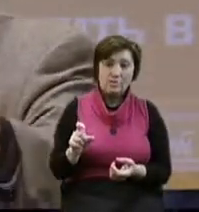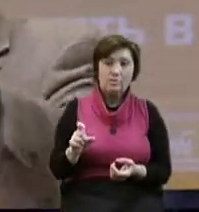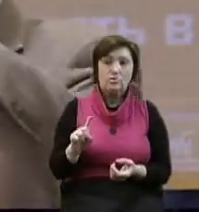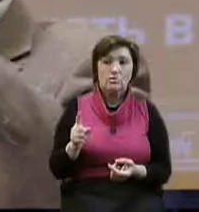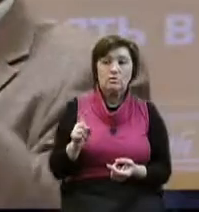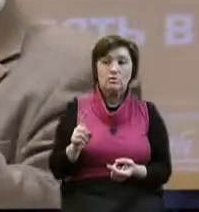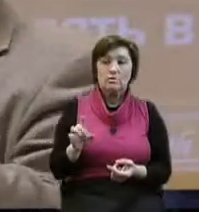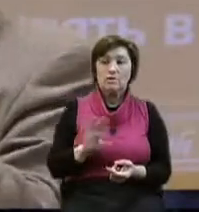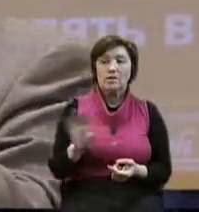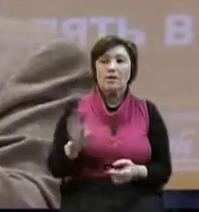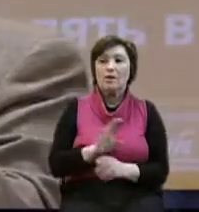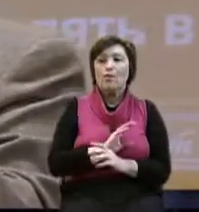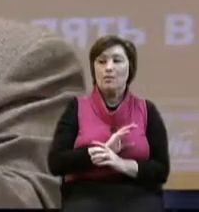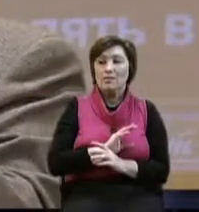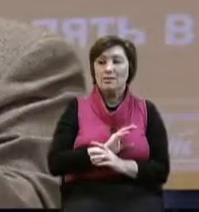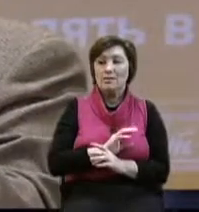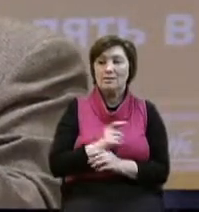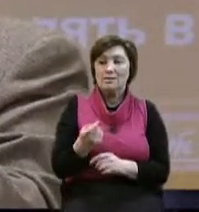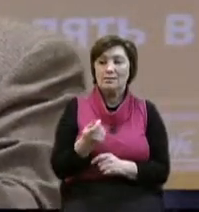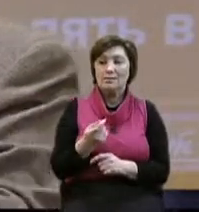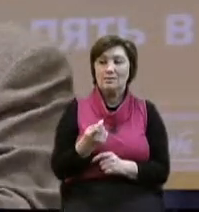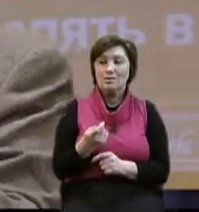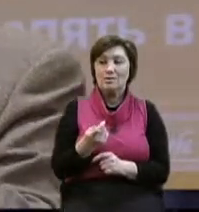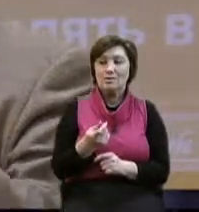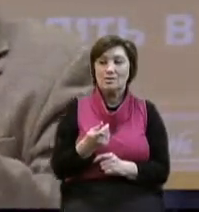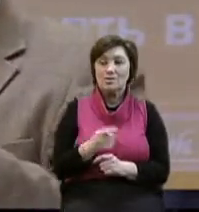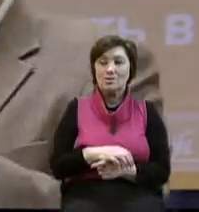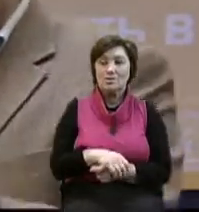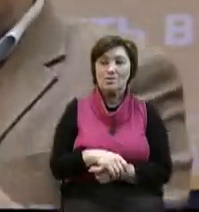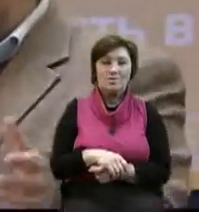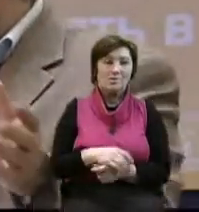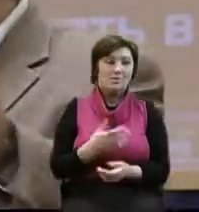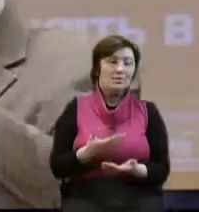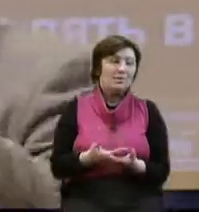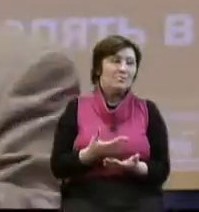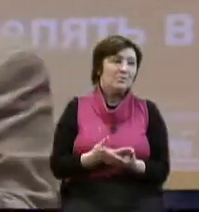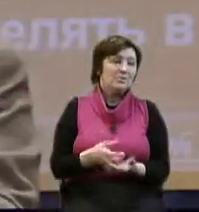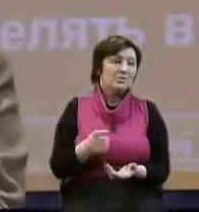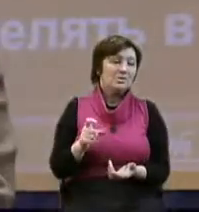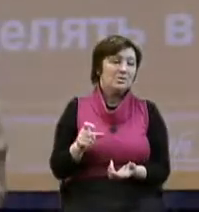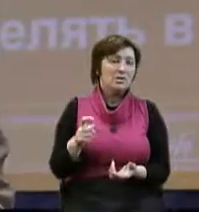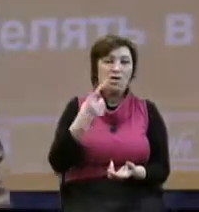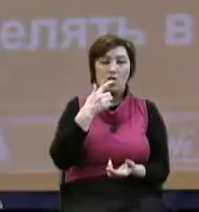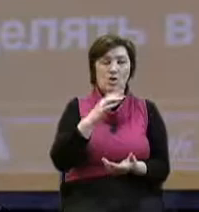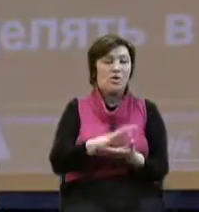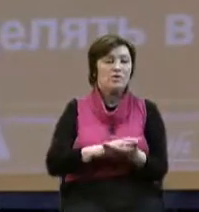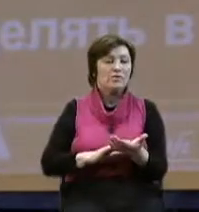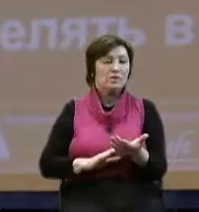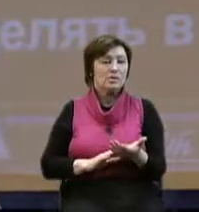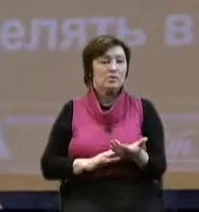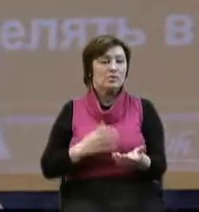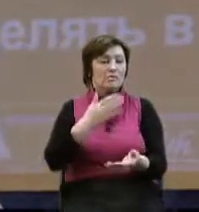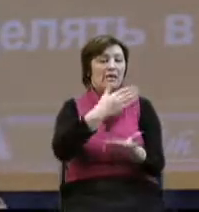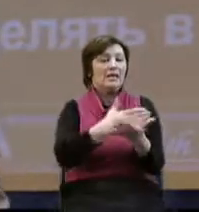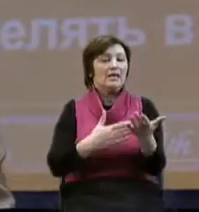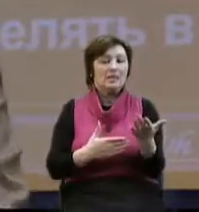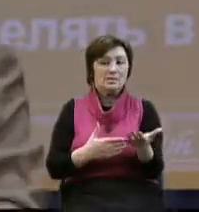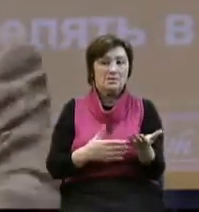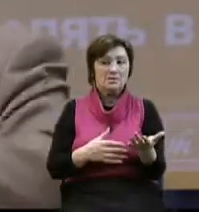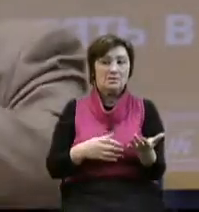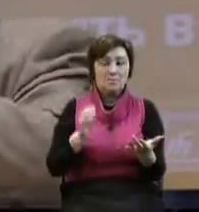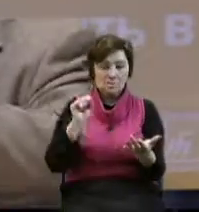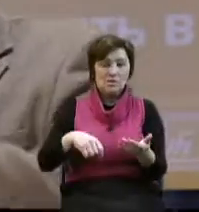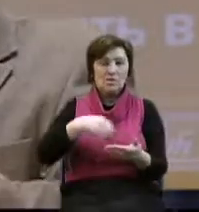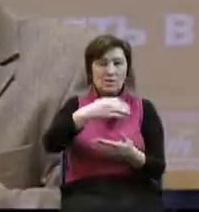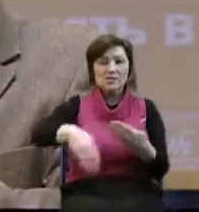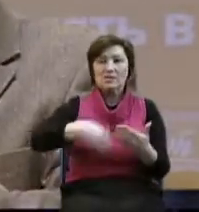только для того, чтобы не умер человек. То есть, к примеру, если у человека там кровотечение, какой-то порез серьезный, ему можно